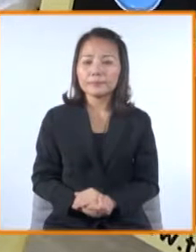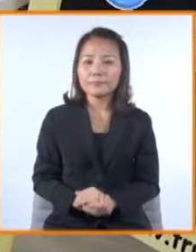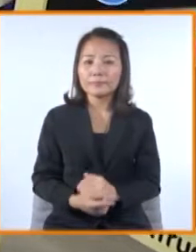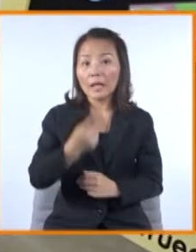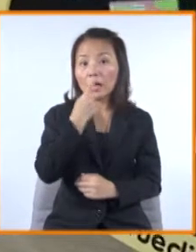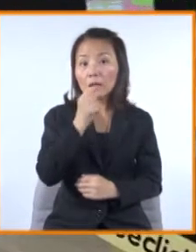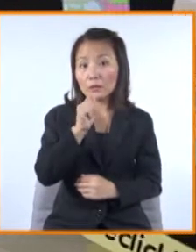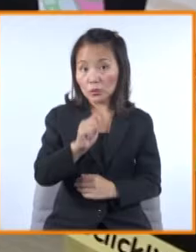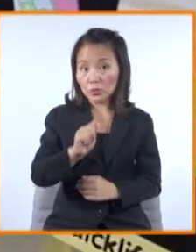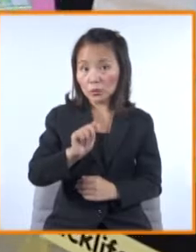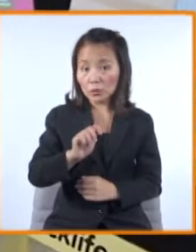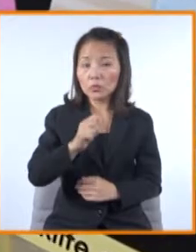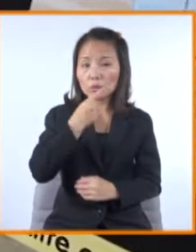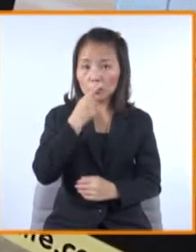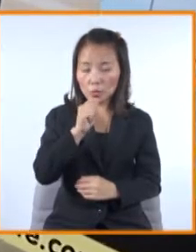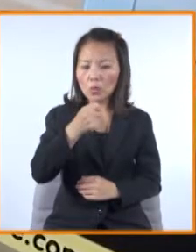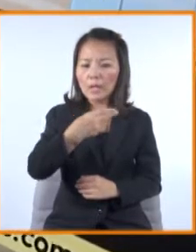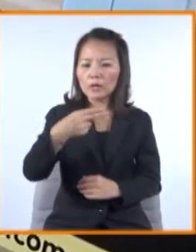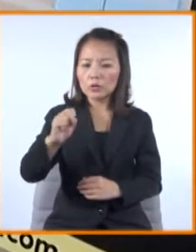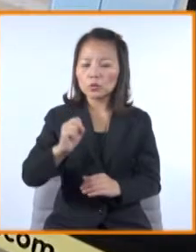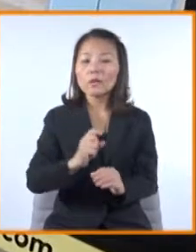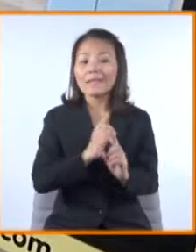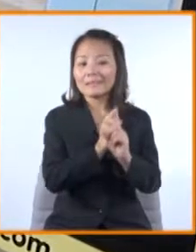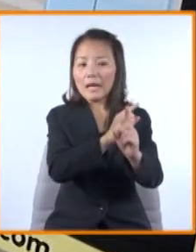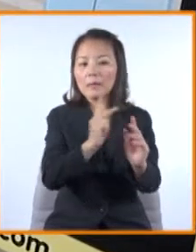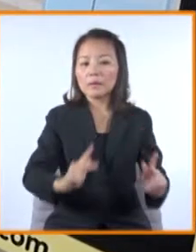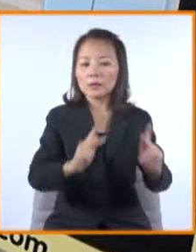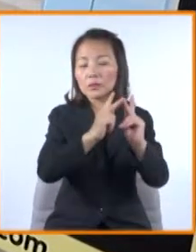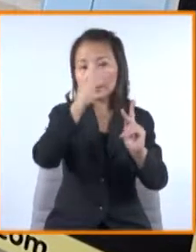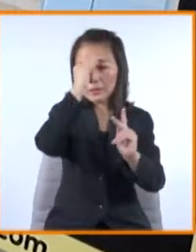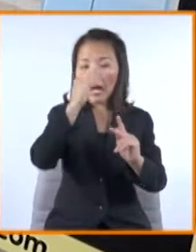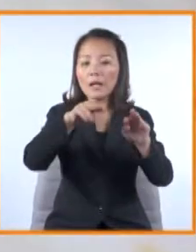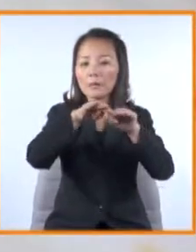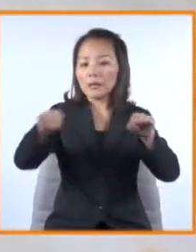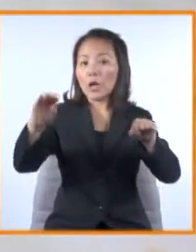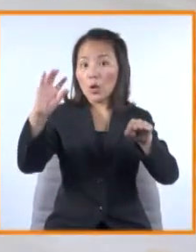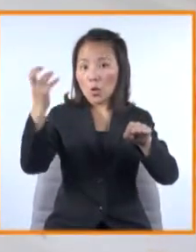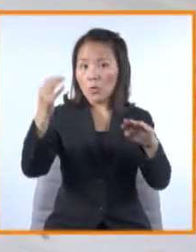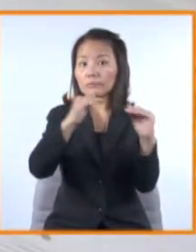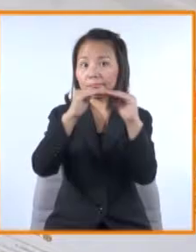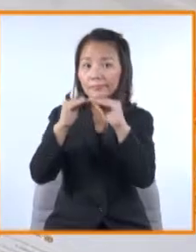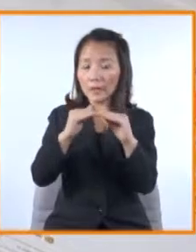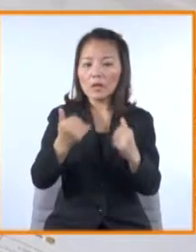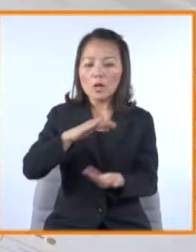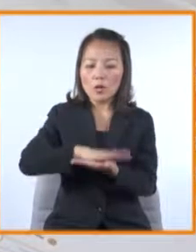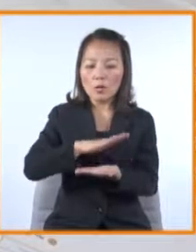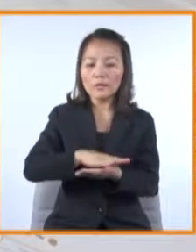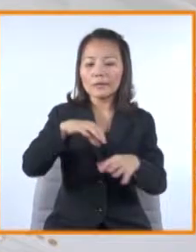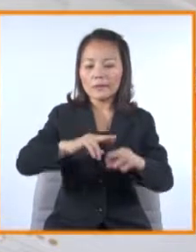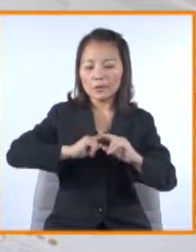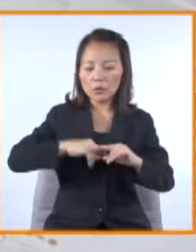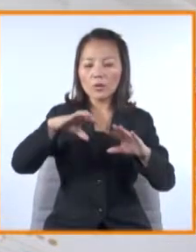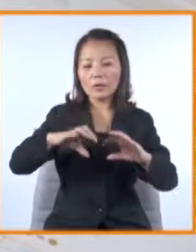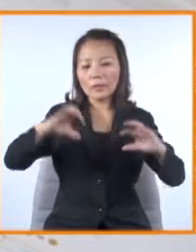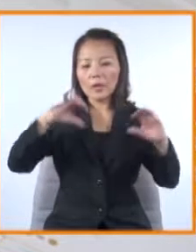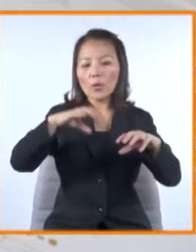True Click Live Genius Program เป็นไปตามหลักสูตรของกระทรวงศึกษาธิการและมาตรฐานสากลโดยปัจจุบันมีโรงเรียนเอกชนและรัฐบาลกว่า100แห่งร